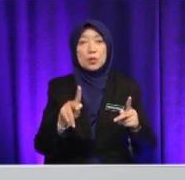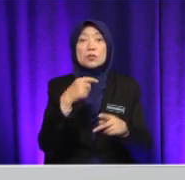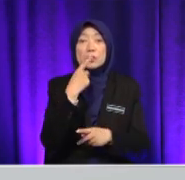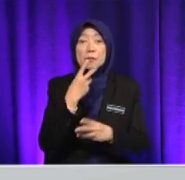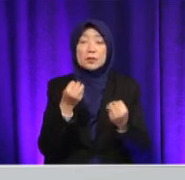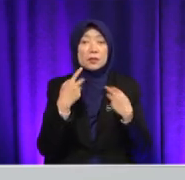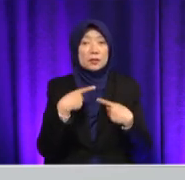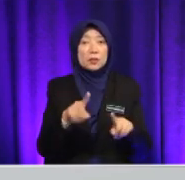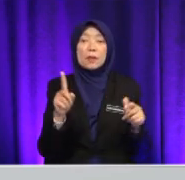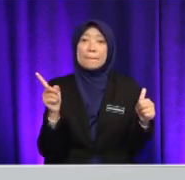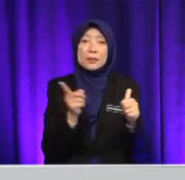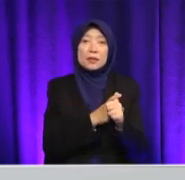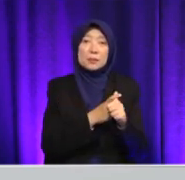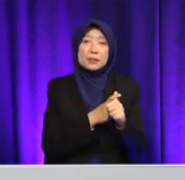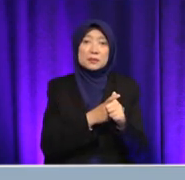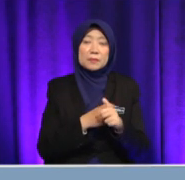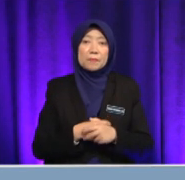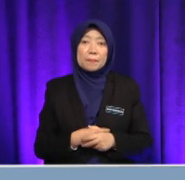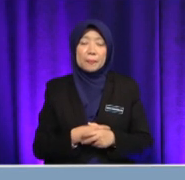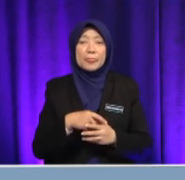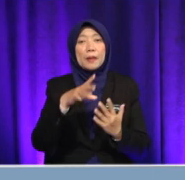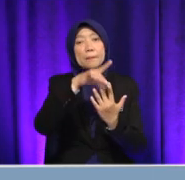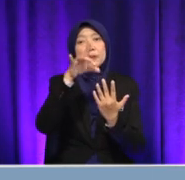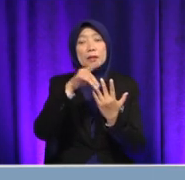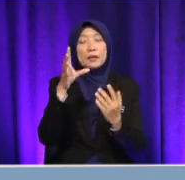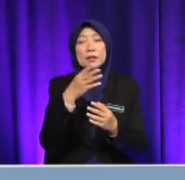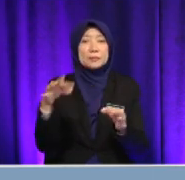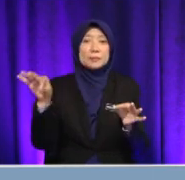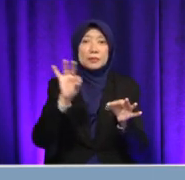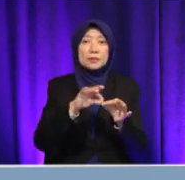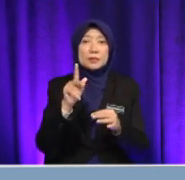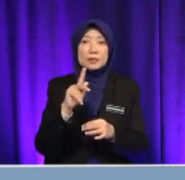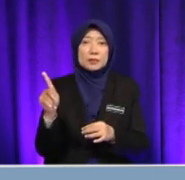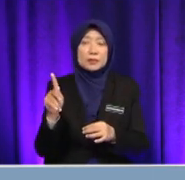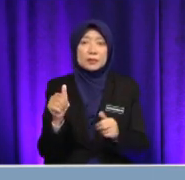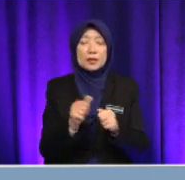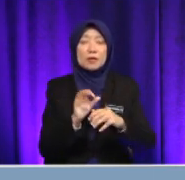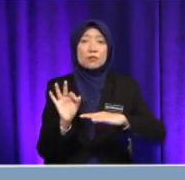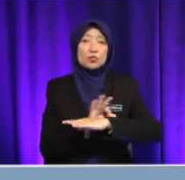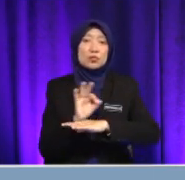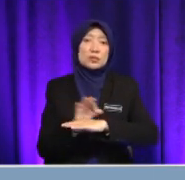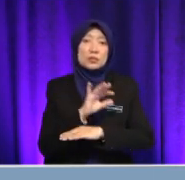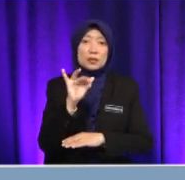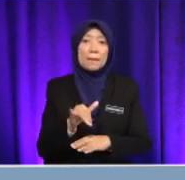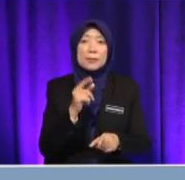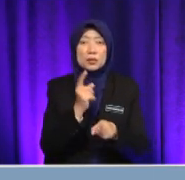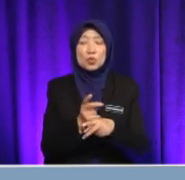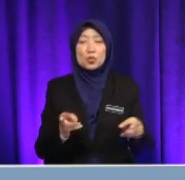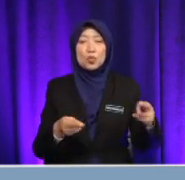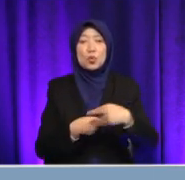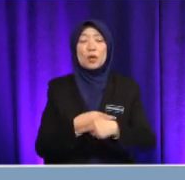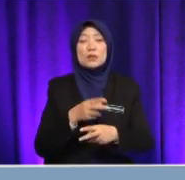jawabnya yang pertama pilih dan padangkan nama peralatan dengan fungsi ya betul pada ruang Jawa